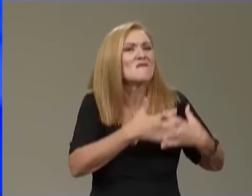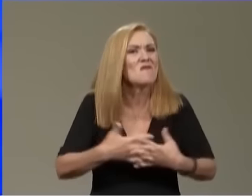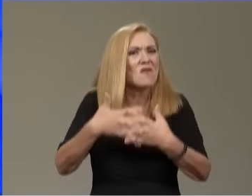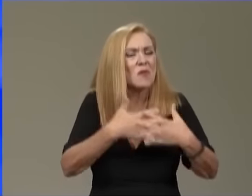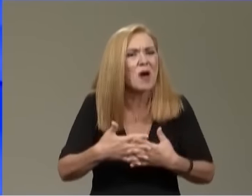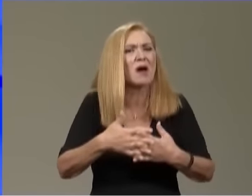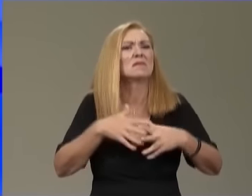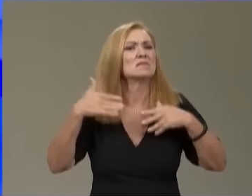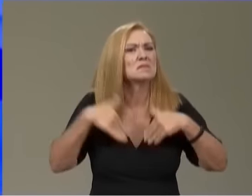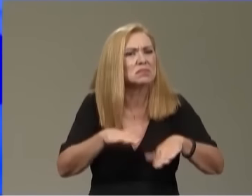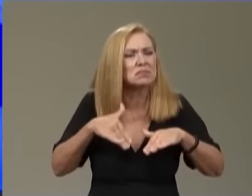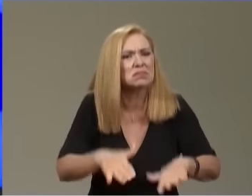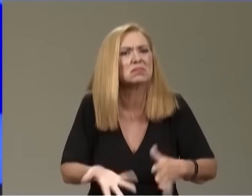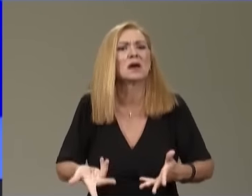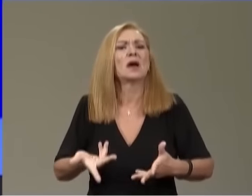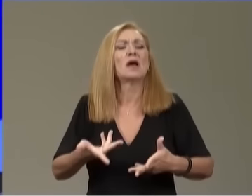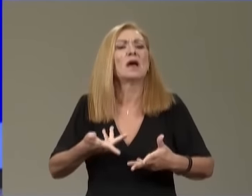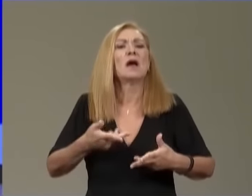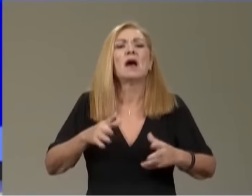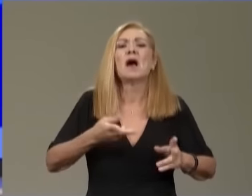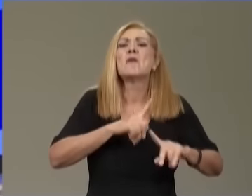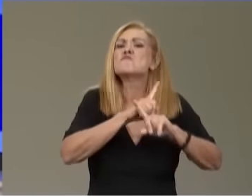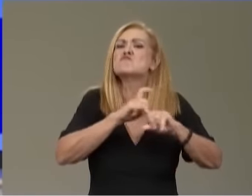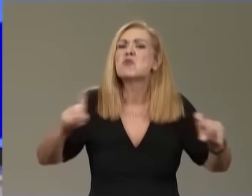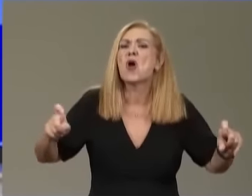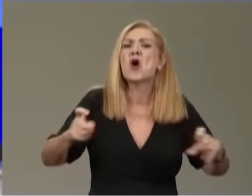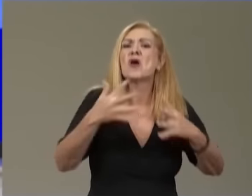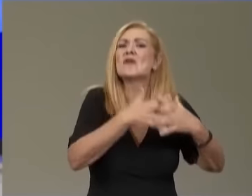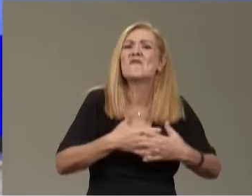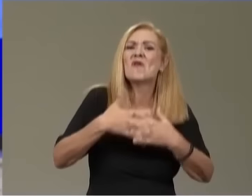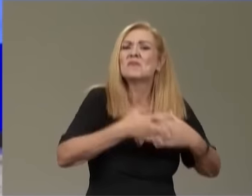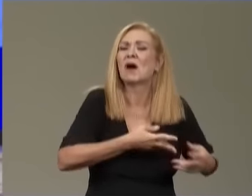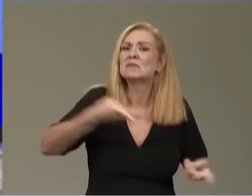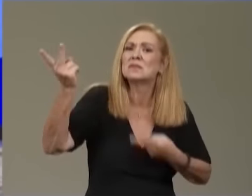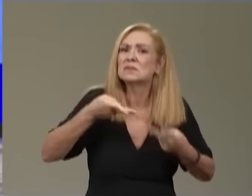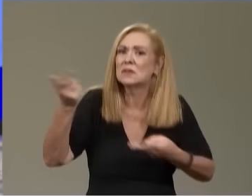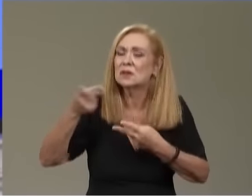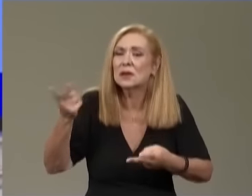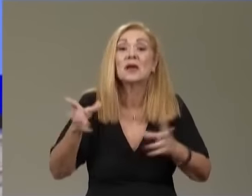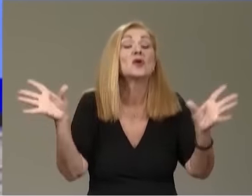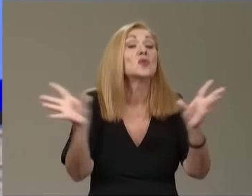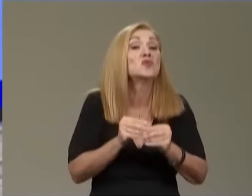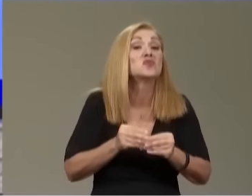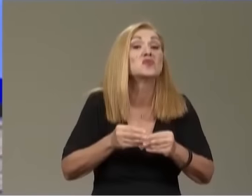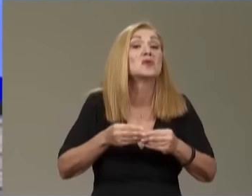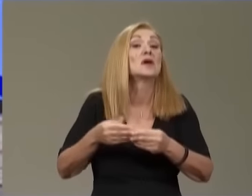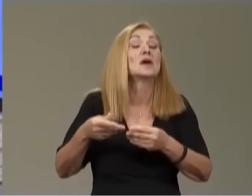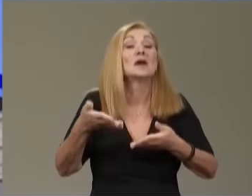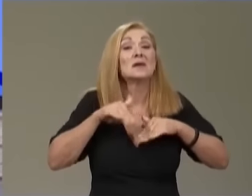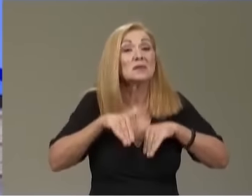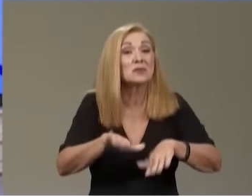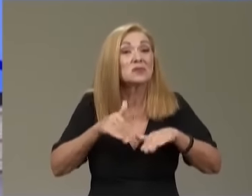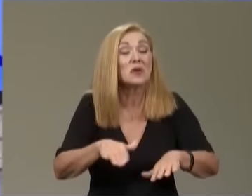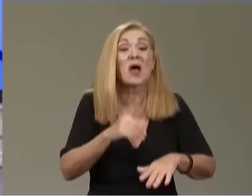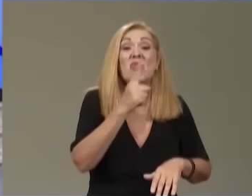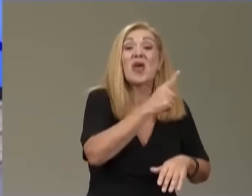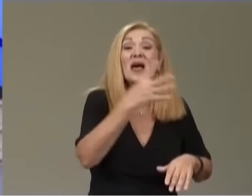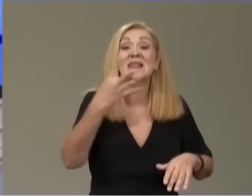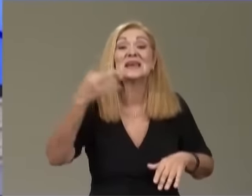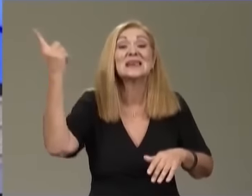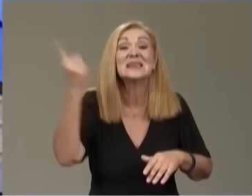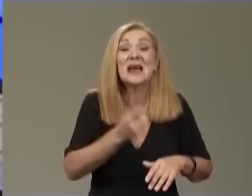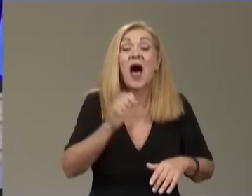τη στροφή στα εξαγώγημα βιομηχανικά προϊόντα, κλάδος της μεταποίησης έχει ήδη αγγίξει το 14% του